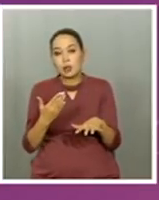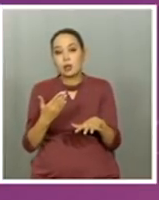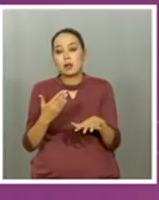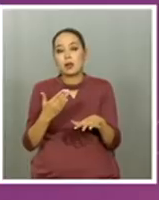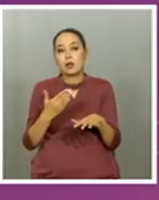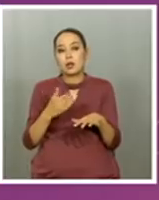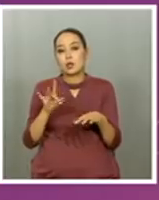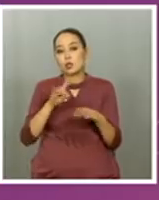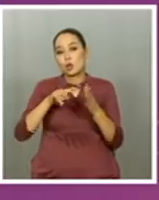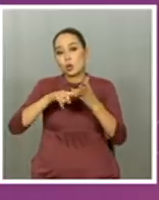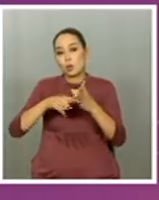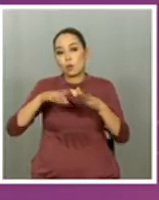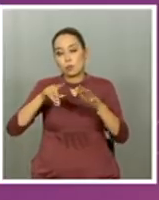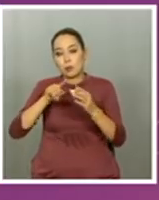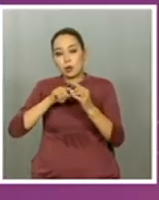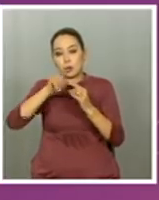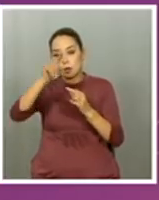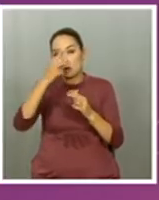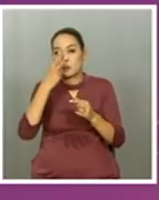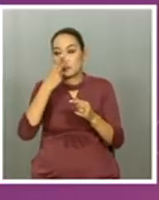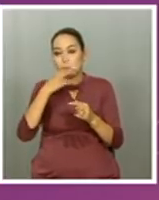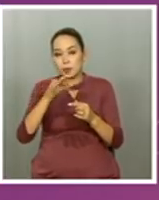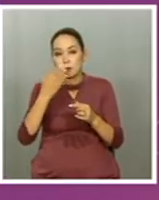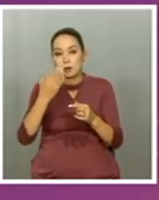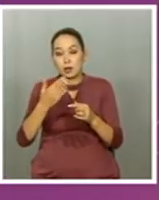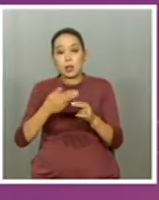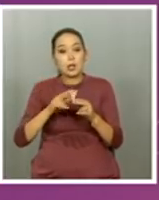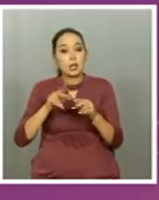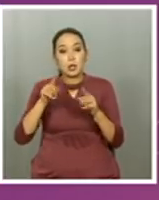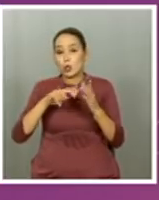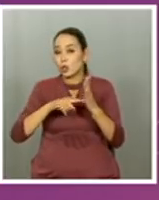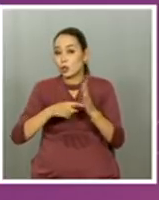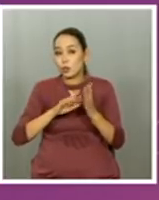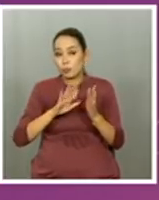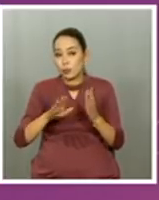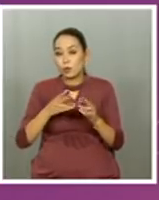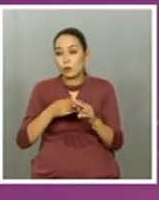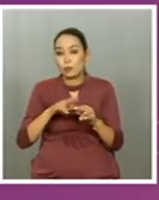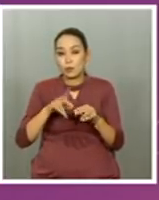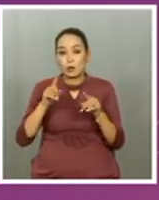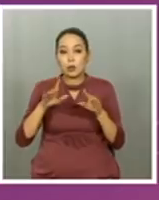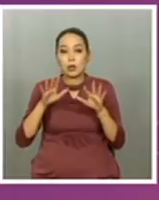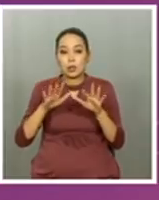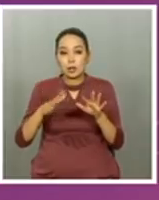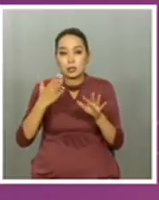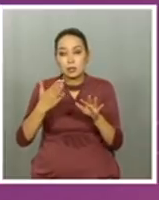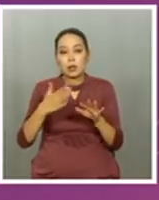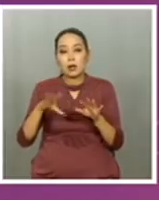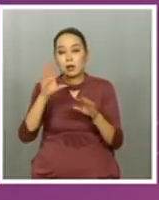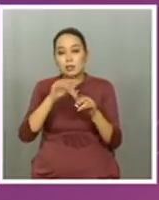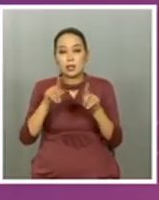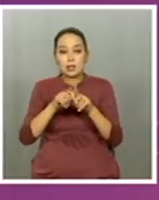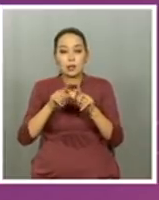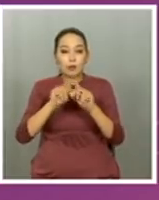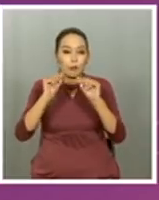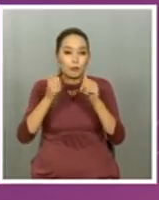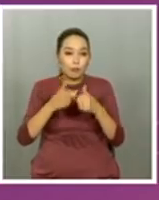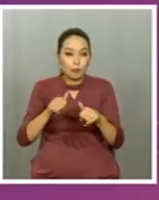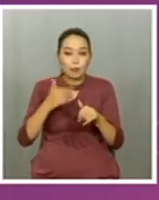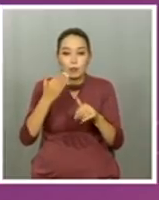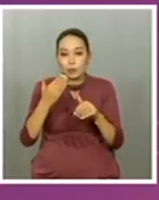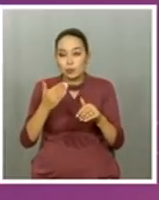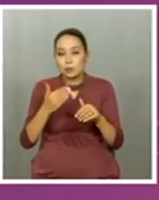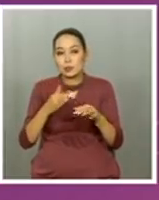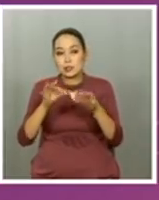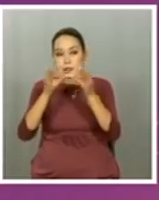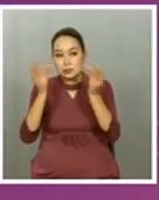нүктелік нысан болып көрінгенімен, шын мәнінде нүктенің емес, шеттері бұлдыраған әлсіз сақиналармен қоршалған кішірек диск пішінін